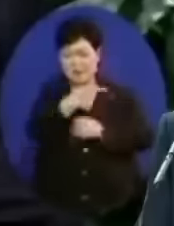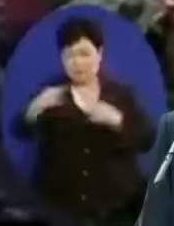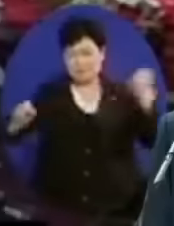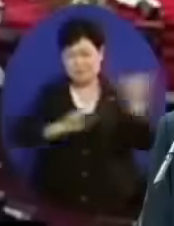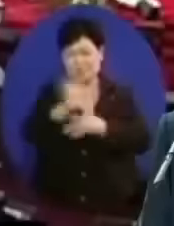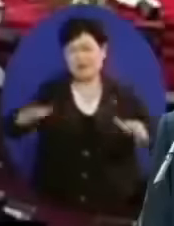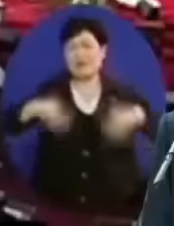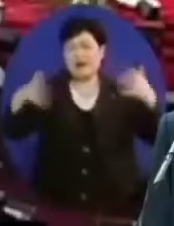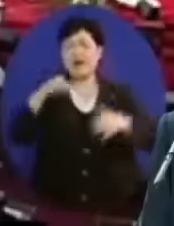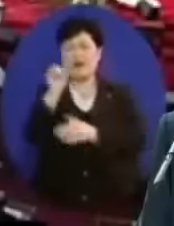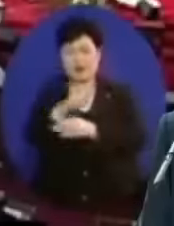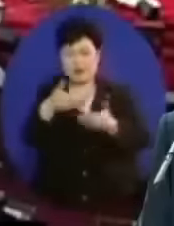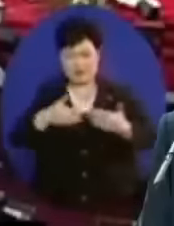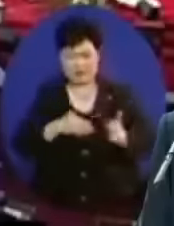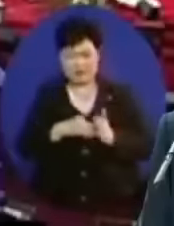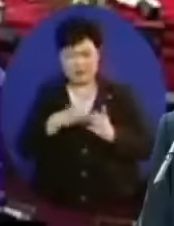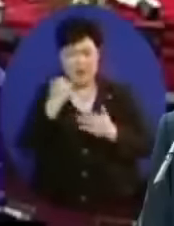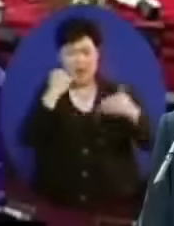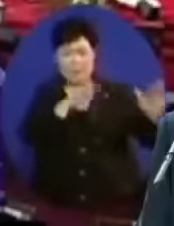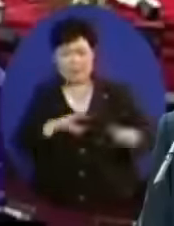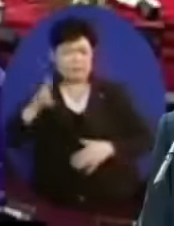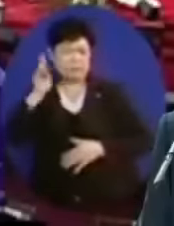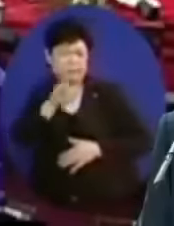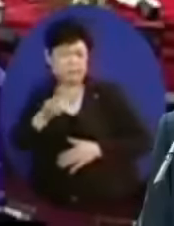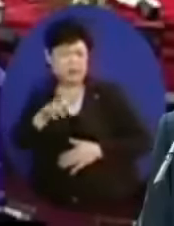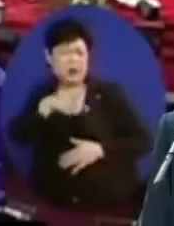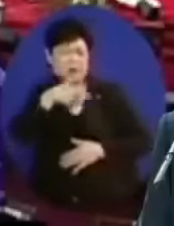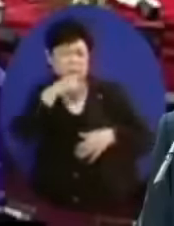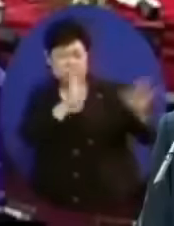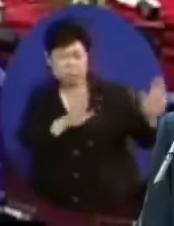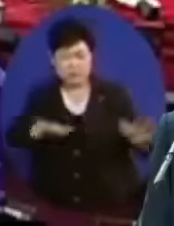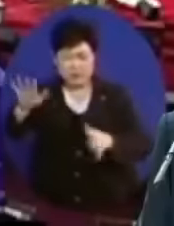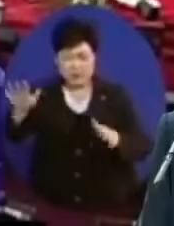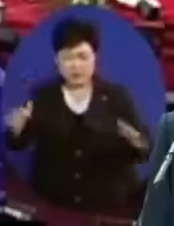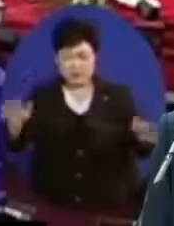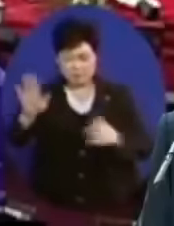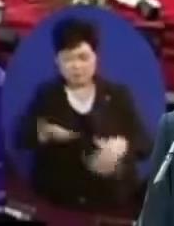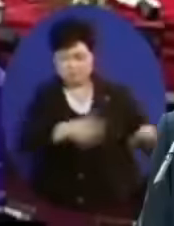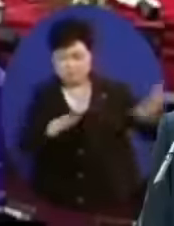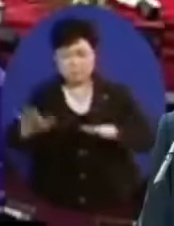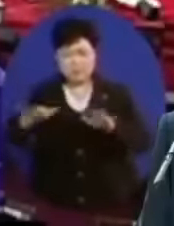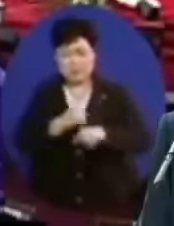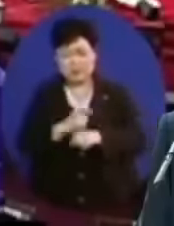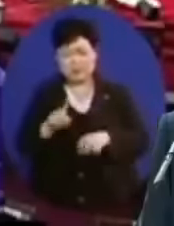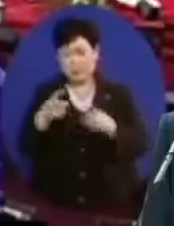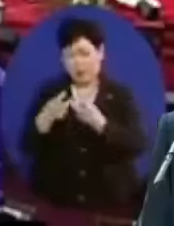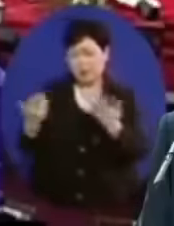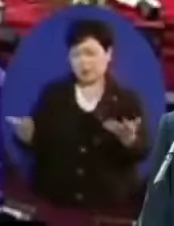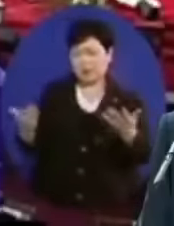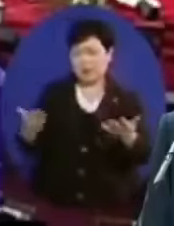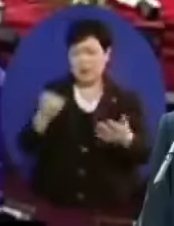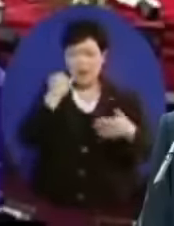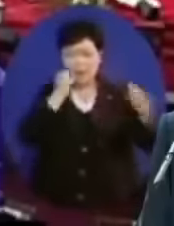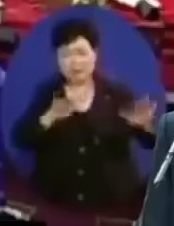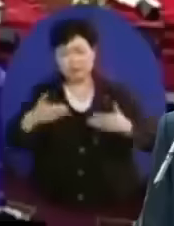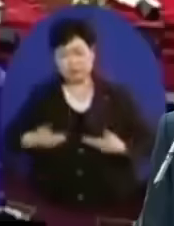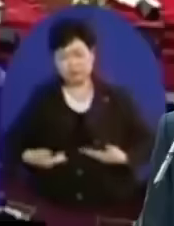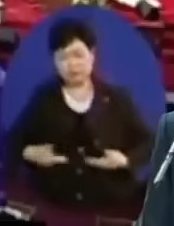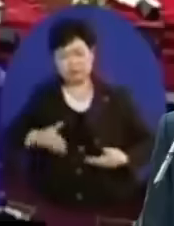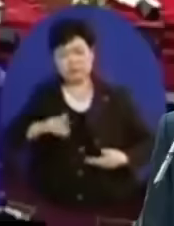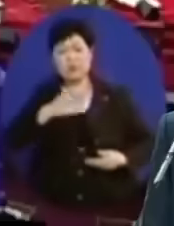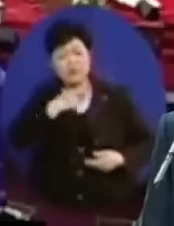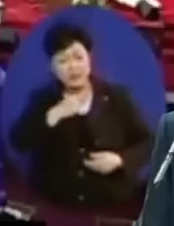했습니다. 바다가 점점 흉흉한지라 무리가 그에게 이르되 우리가 너를 어떻게 하여야 바다가 우리를 위하여 잔잔하겠느냐 하니 그가